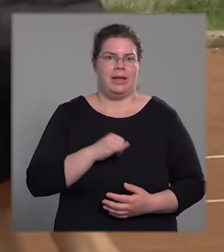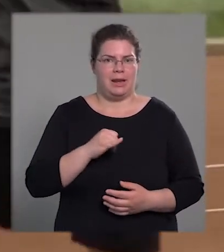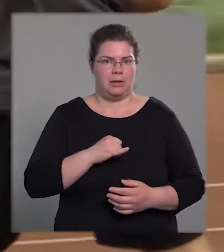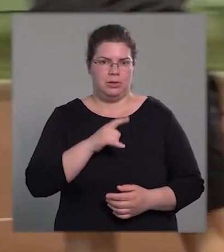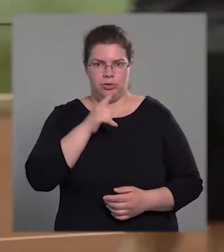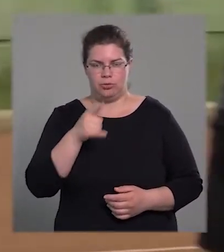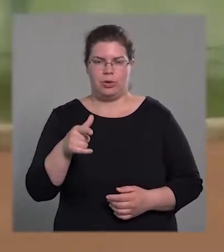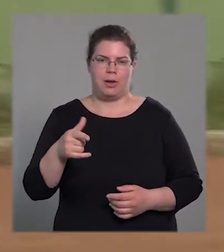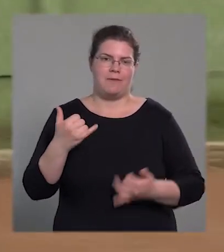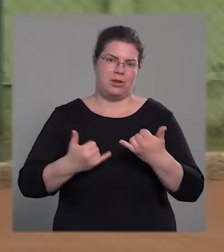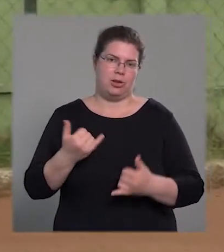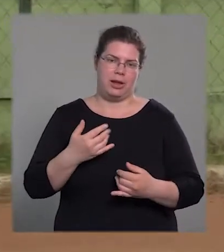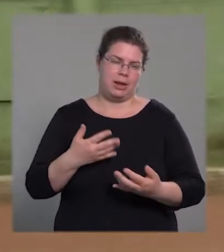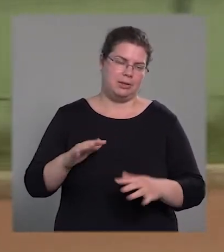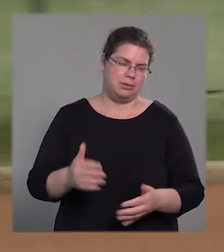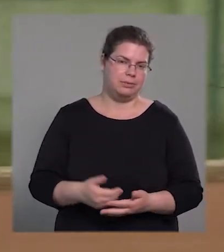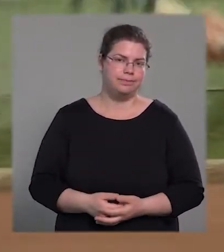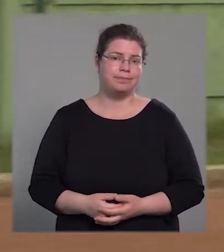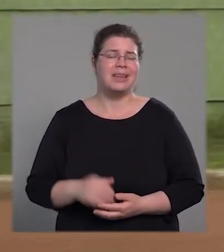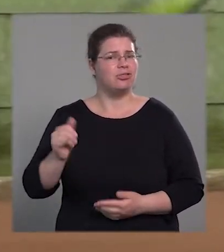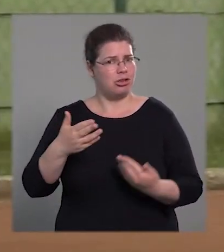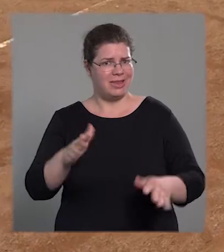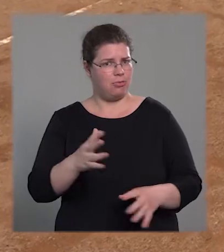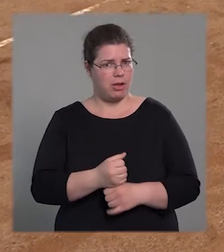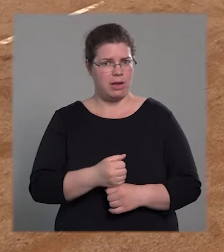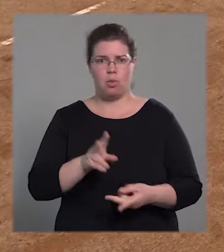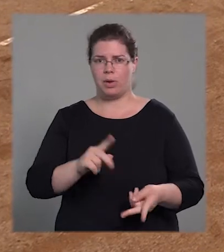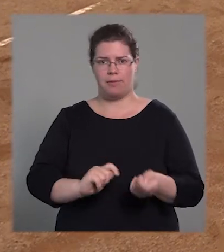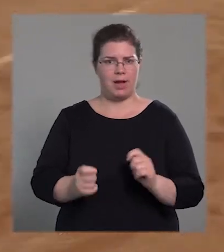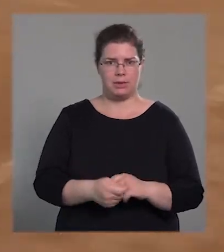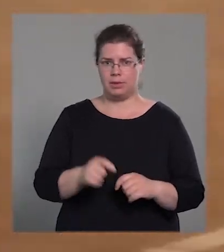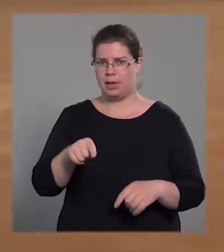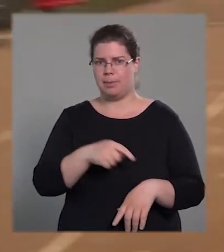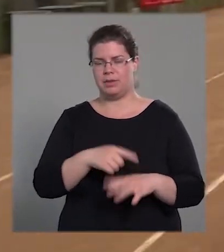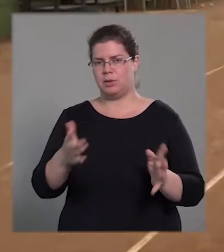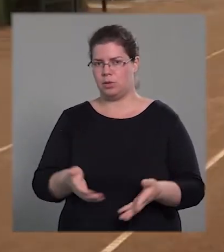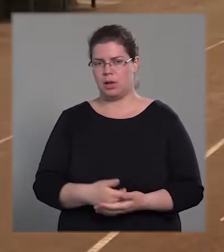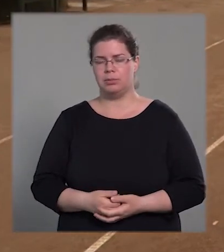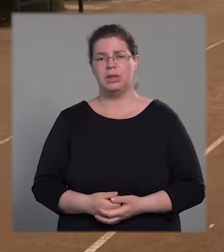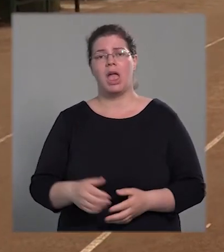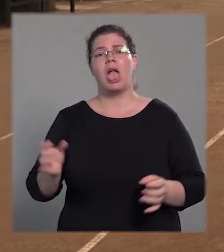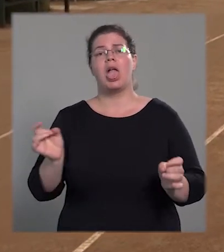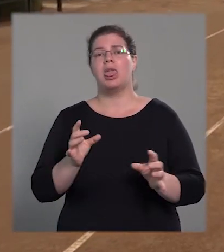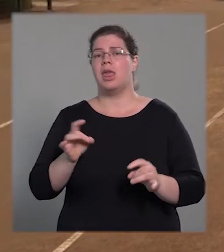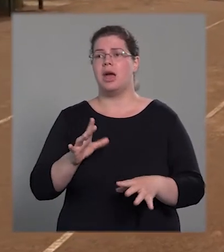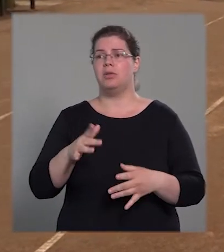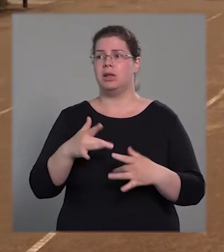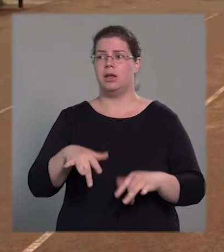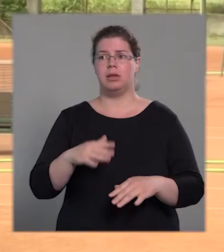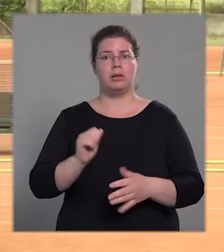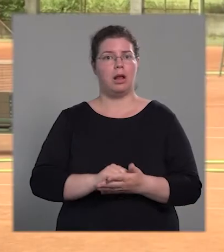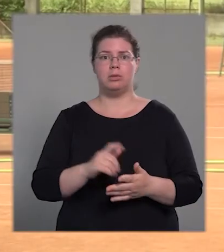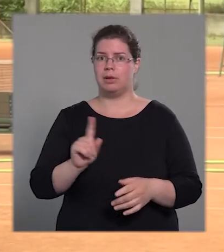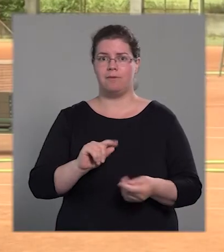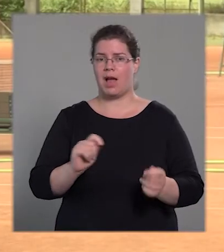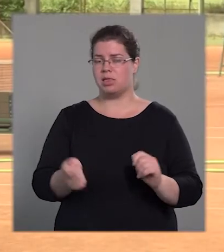ezeket a versenyeket. És a nyitvatartásotok az hogyan változott ebben az időszakban? A járványhelyzet alatt nem változott a nyitvatartás, reggel